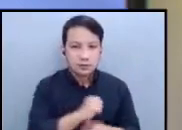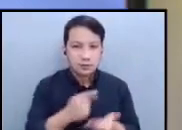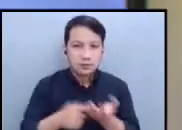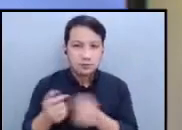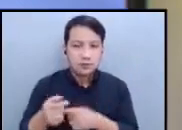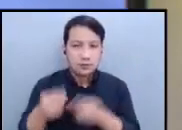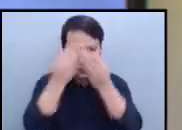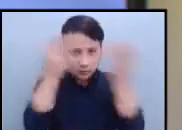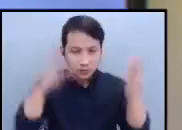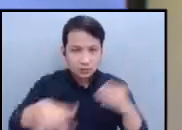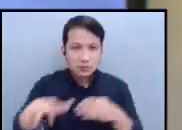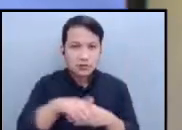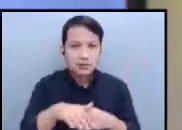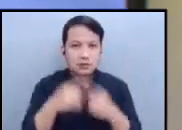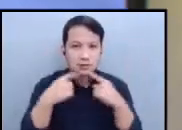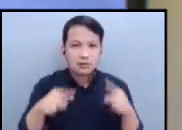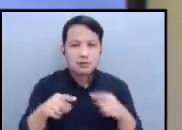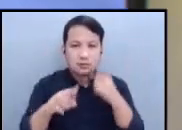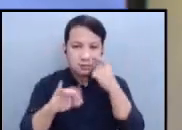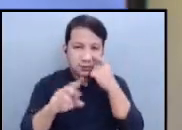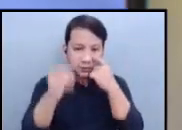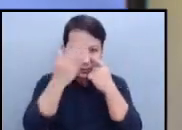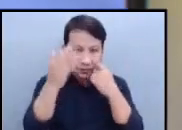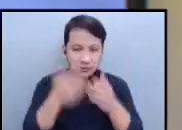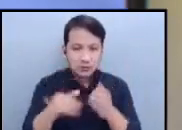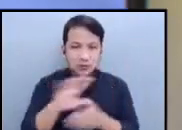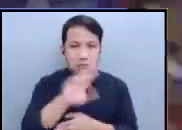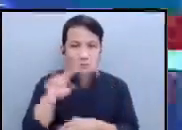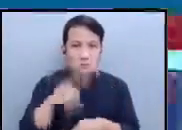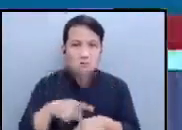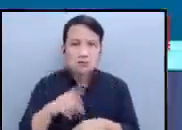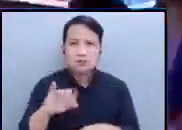sa ulat ni Bernard Haudian. Rise and shine, Bernard!